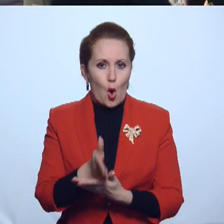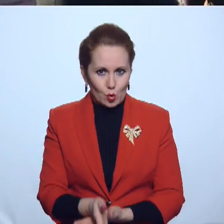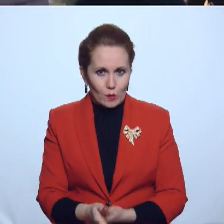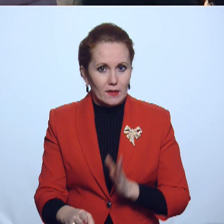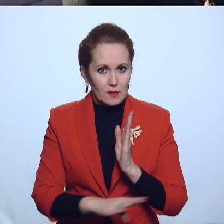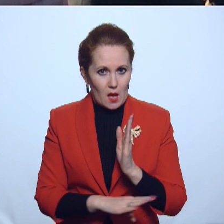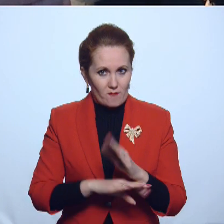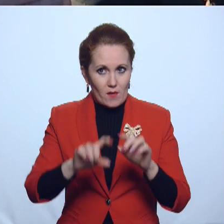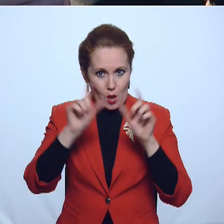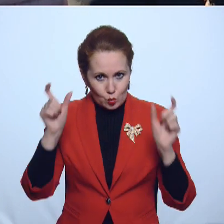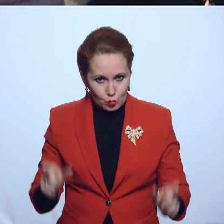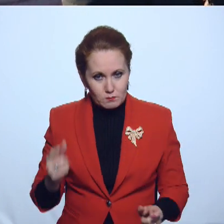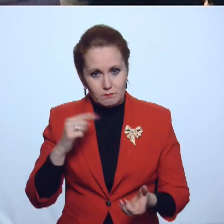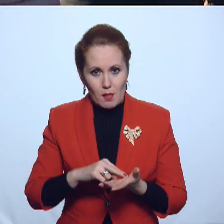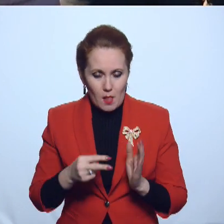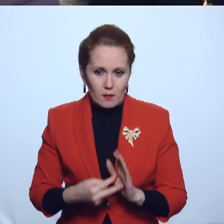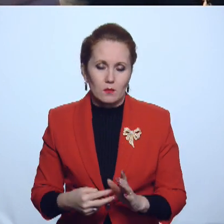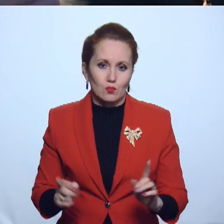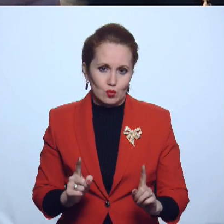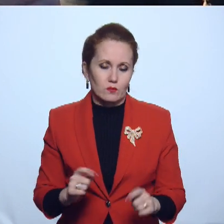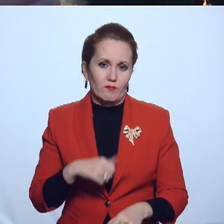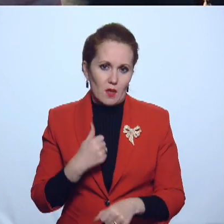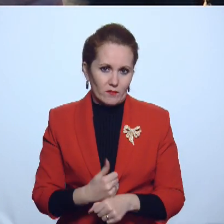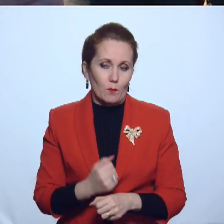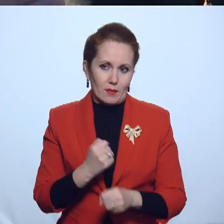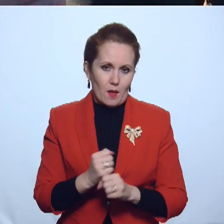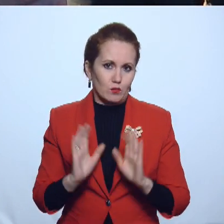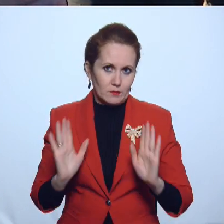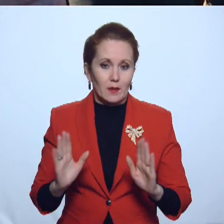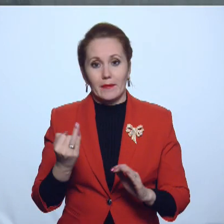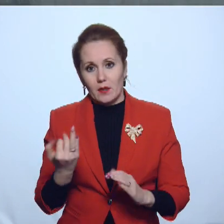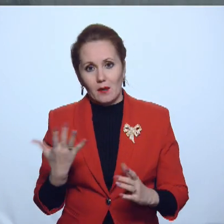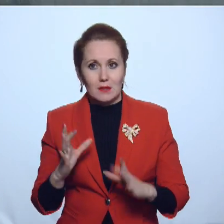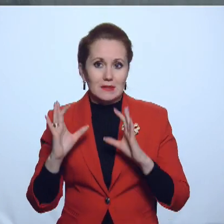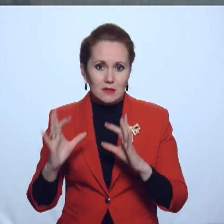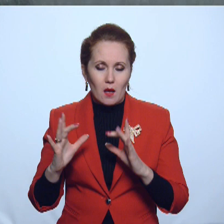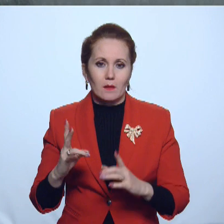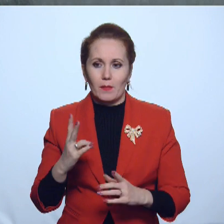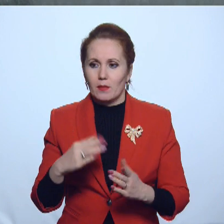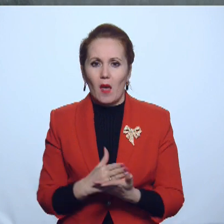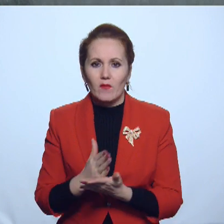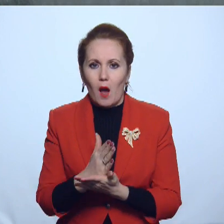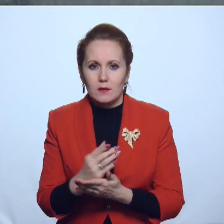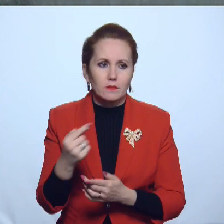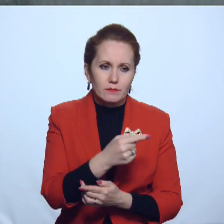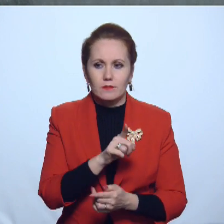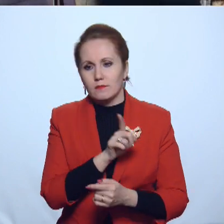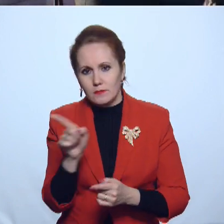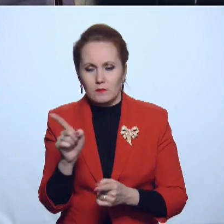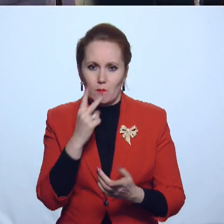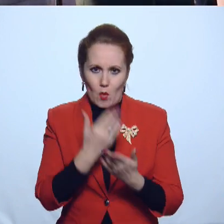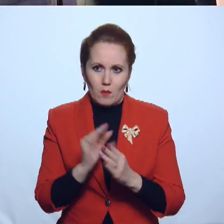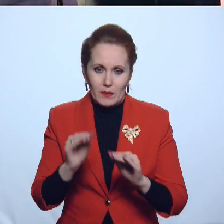группу деревянную. Так, ну, в основном делают. И какие-то знаки навигации, чтобы люди не заблудились. Вдоль пруда